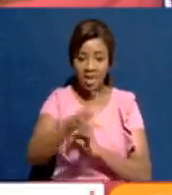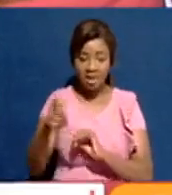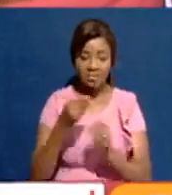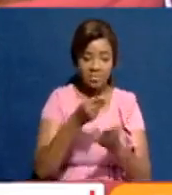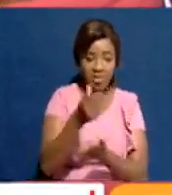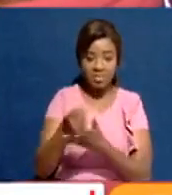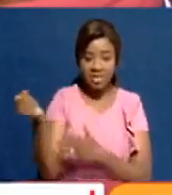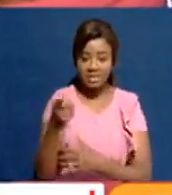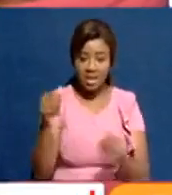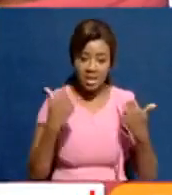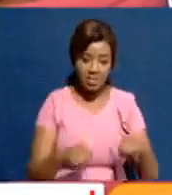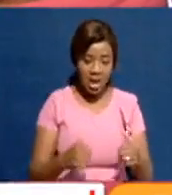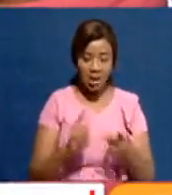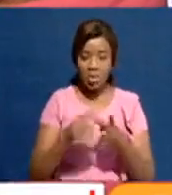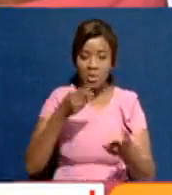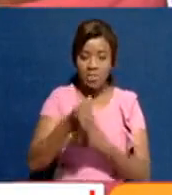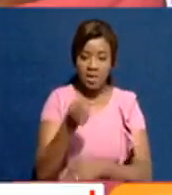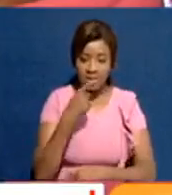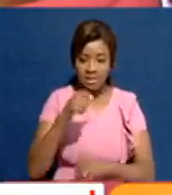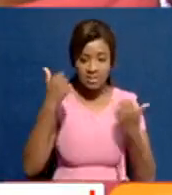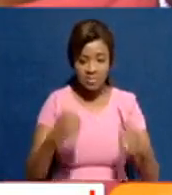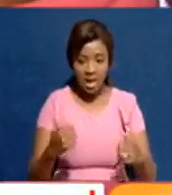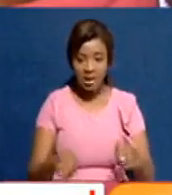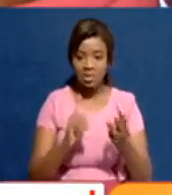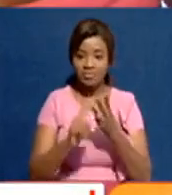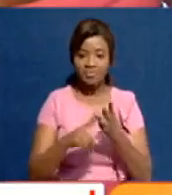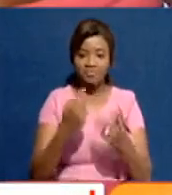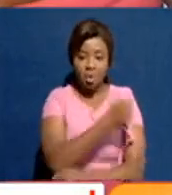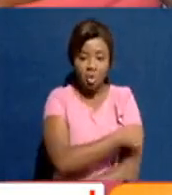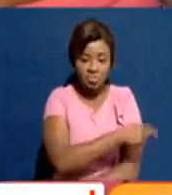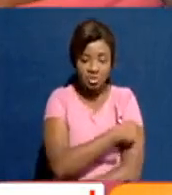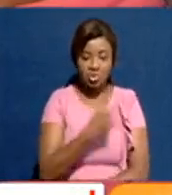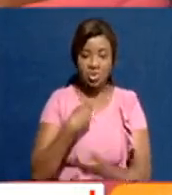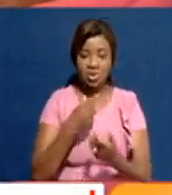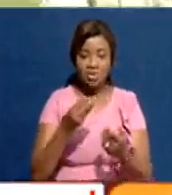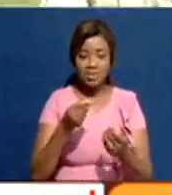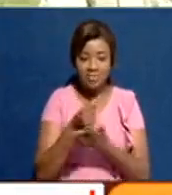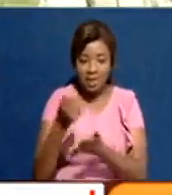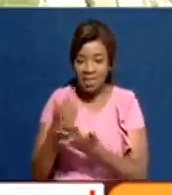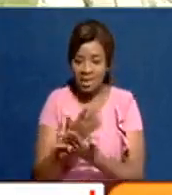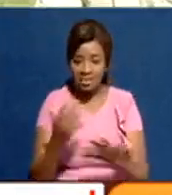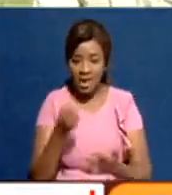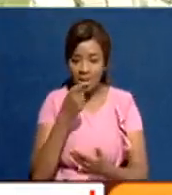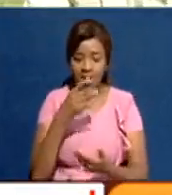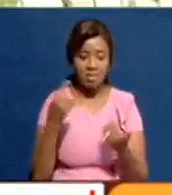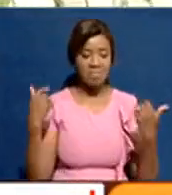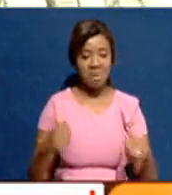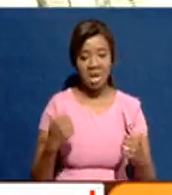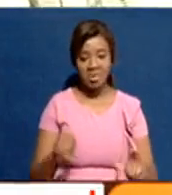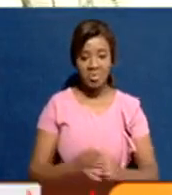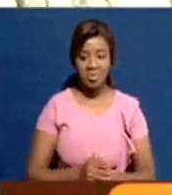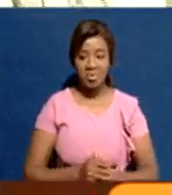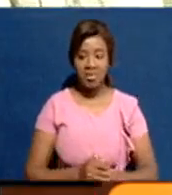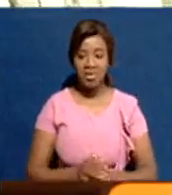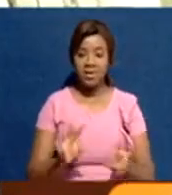they are not able to buy medicine, they are not able to stock the hospitals, and so it's been a tough time for most. Hivi sasa we still owe